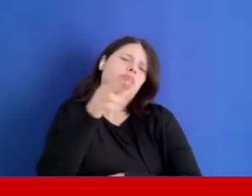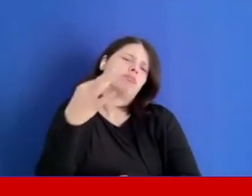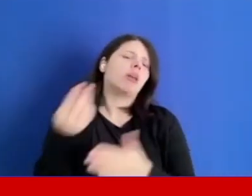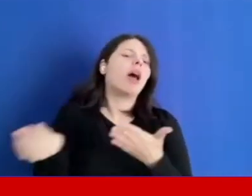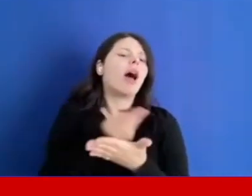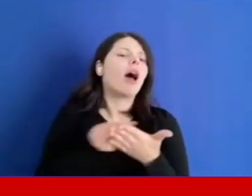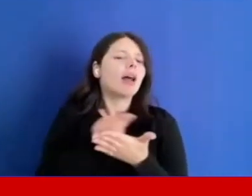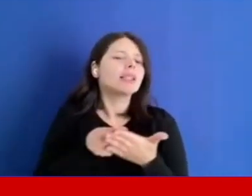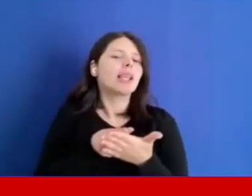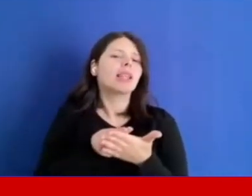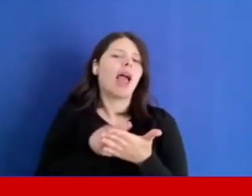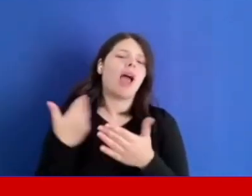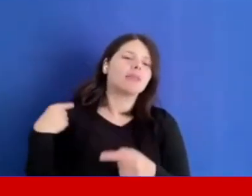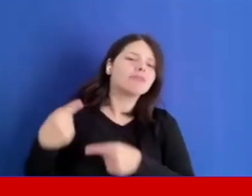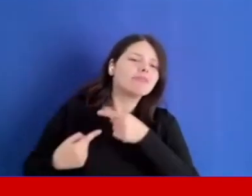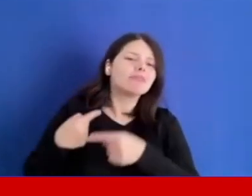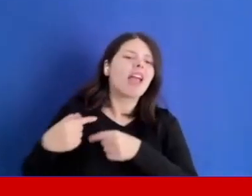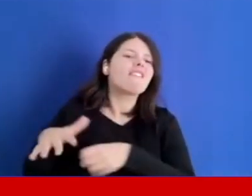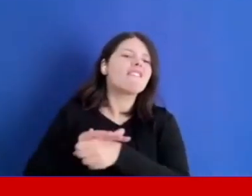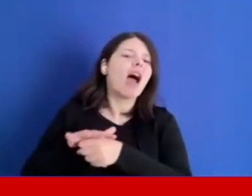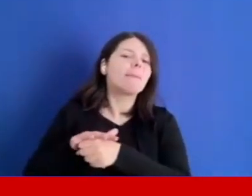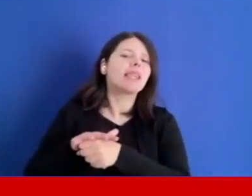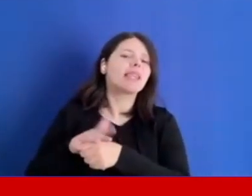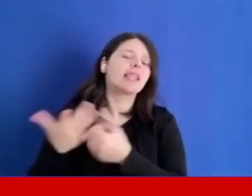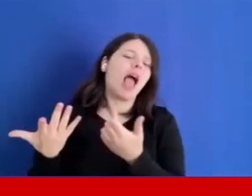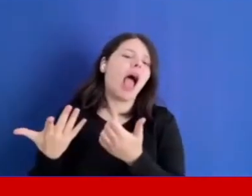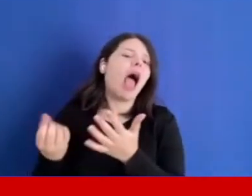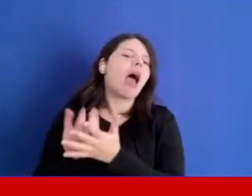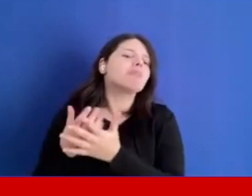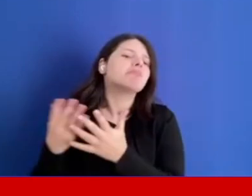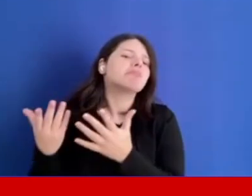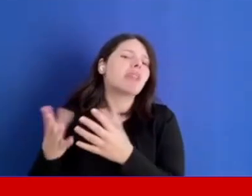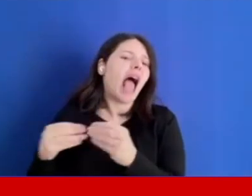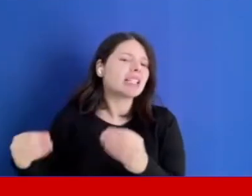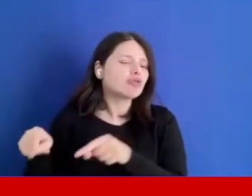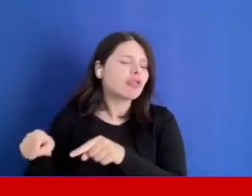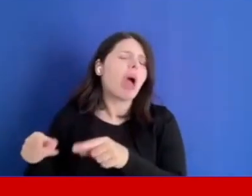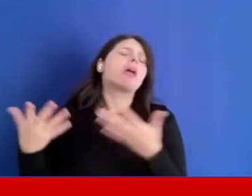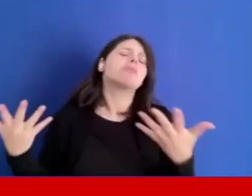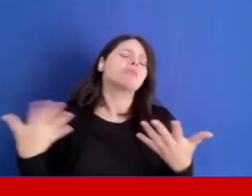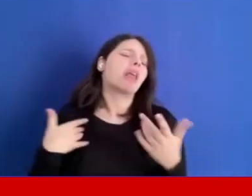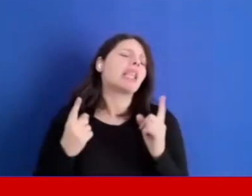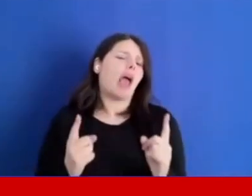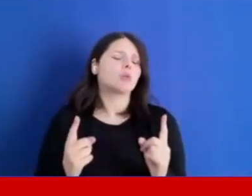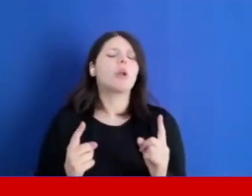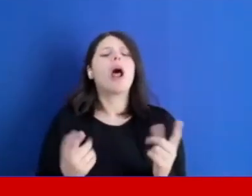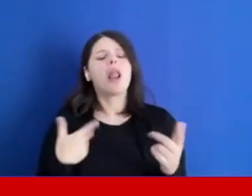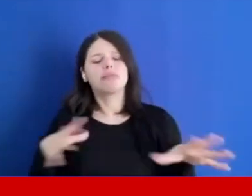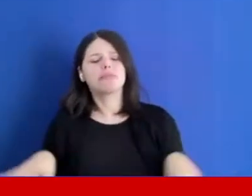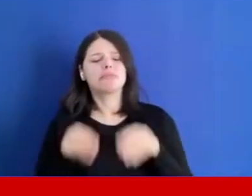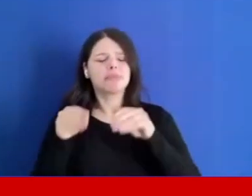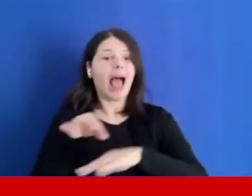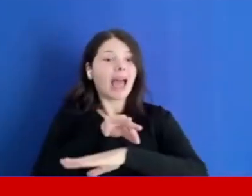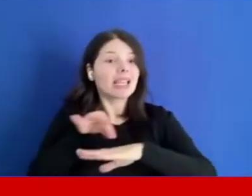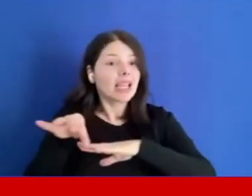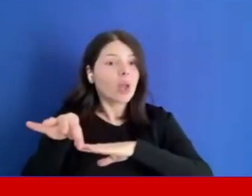venivo da una famiglia di artigiani, quindi mi sembrava un percorso naturale. Ed è proprio quando ho cominciato a fare architettura ho